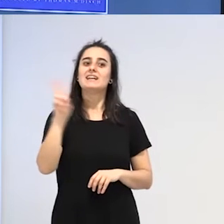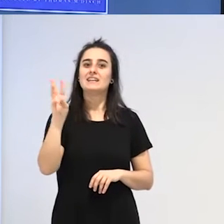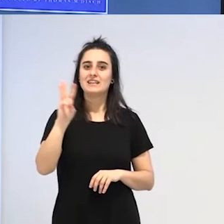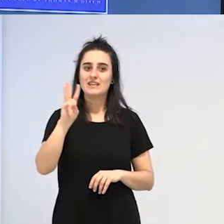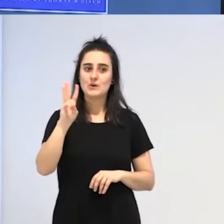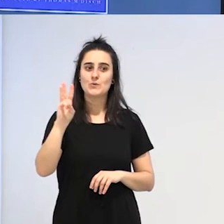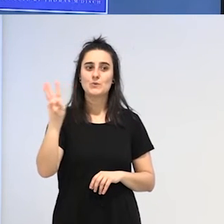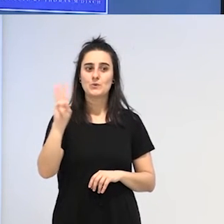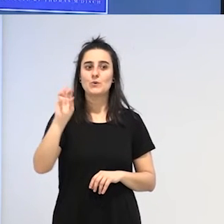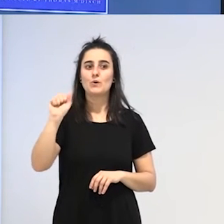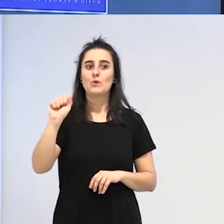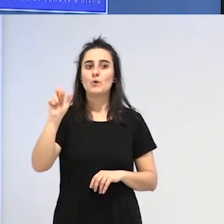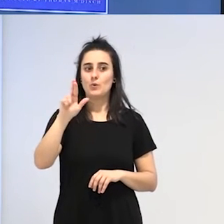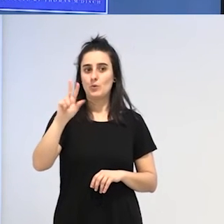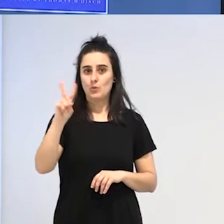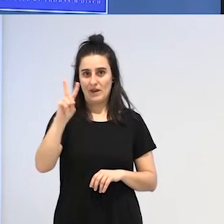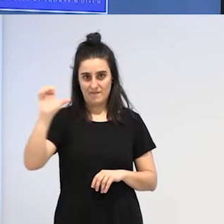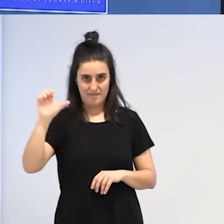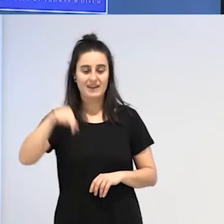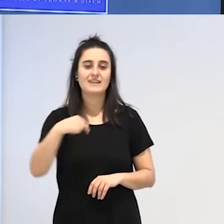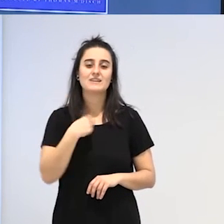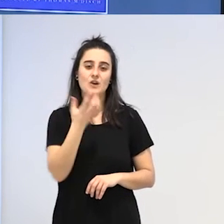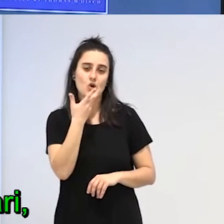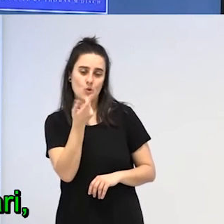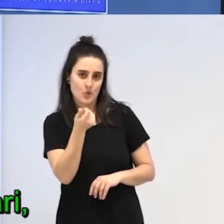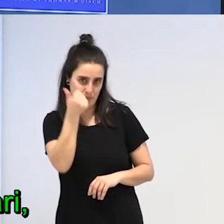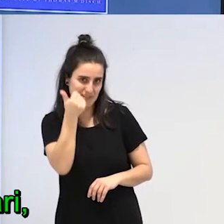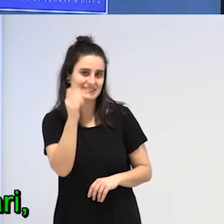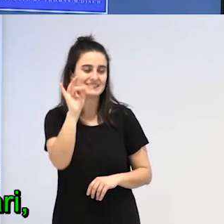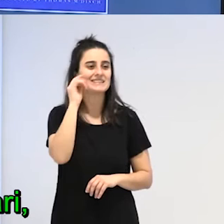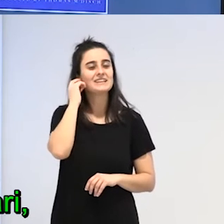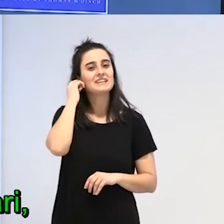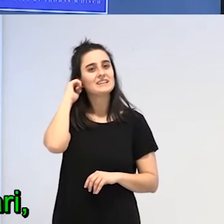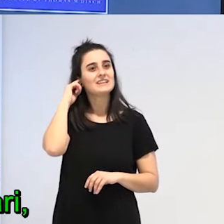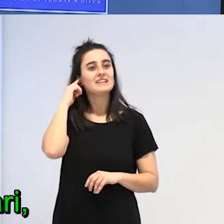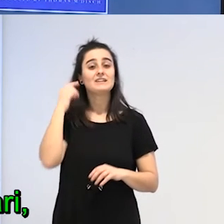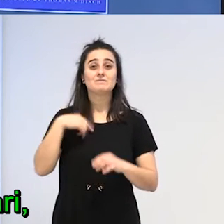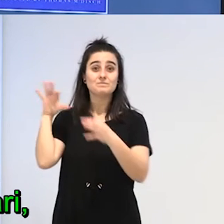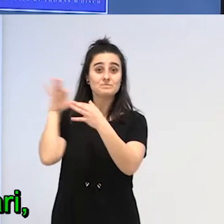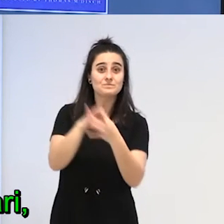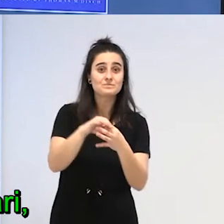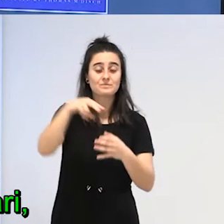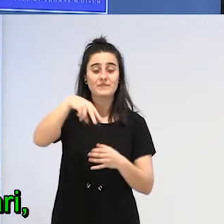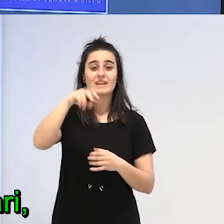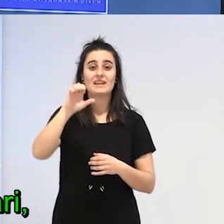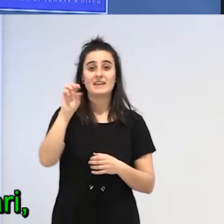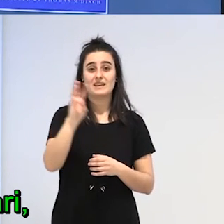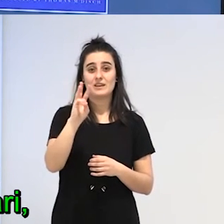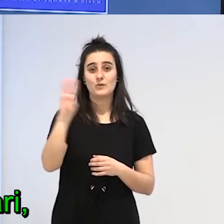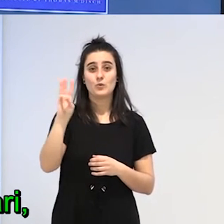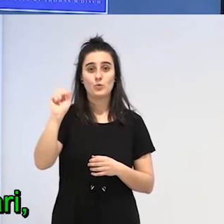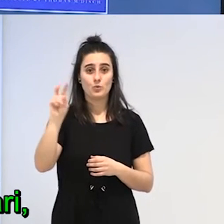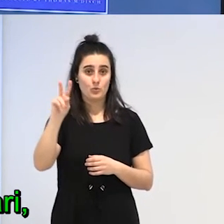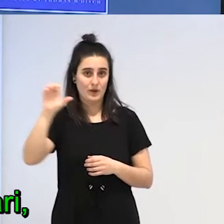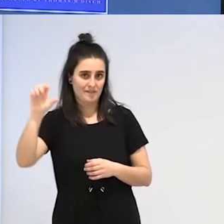baina lotura interesgarria iruditzen zitzaidan, ze new wave deitu zitzaion garai honetako